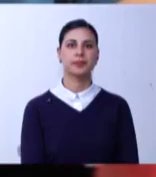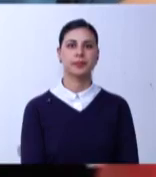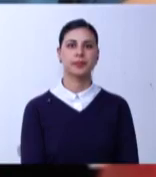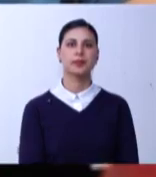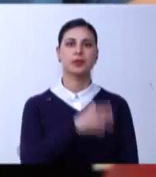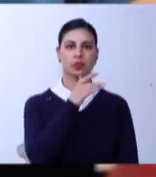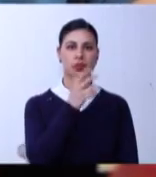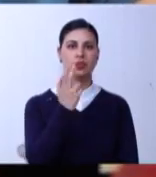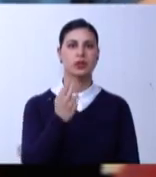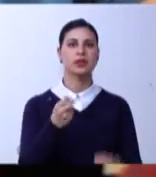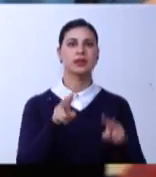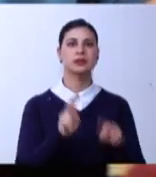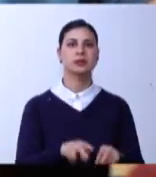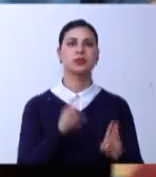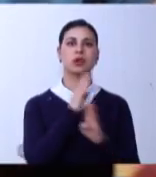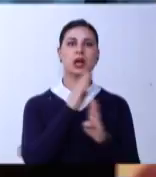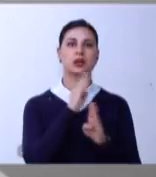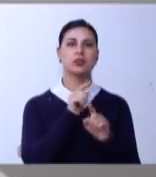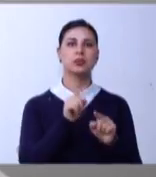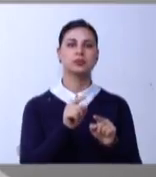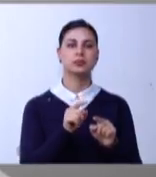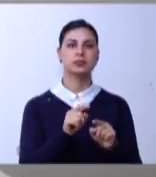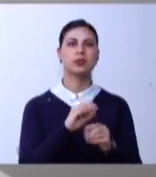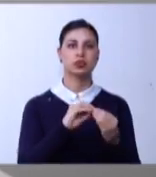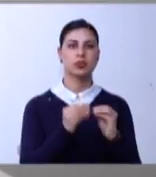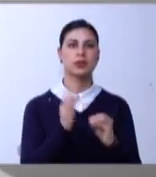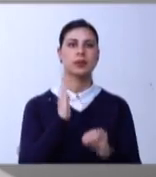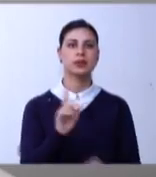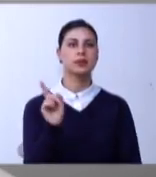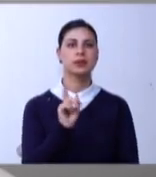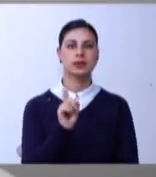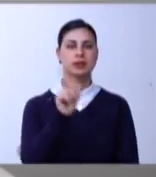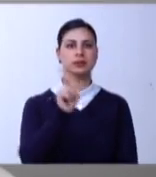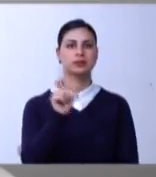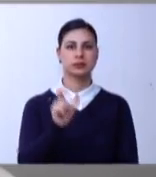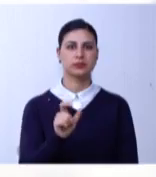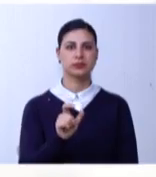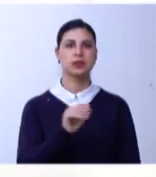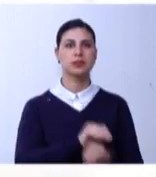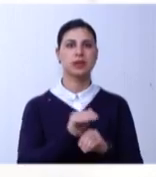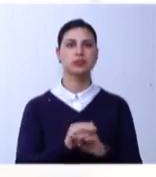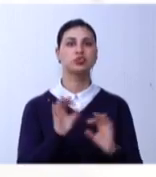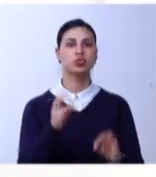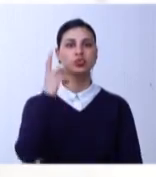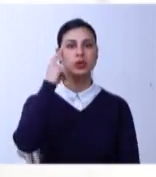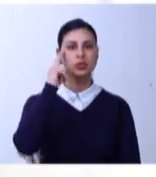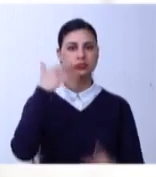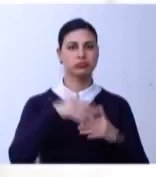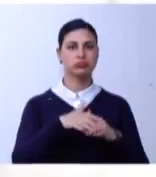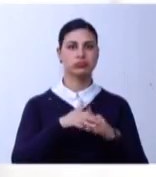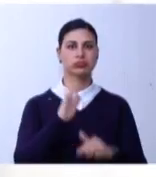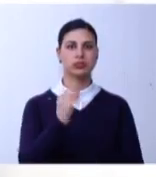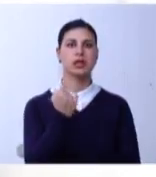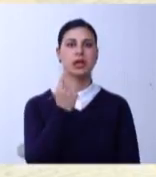ნაკლებობა, სტრესი შემეცნებით განვითარებაზე დიდ გავლენას ახდენს, რაც ადამიანს ხელს უშლის ფაქტების სწორად გაანალიზებაში და